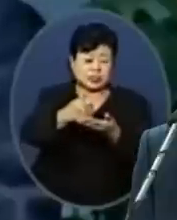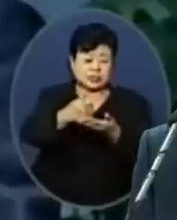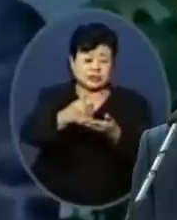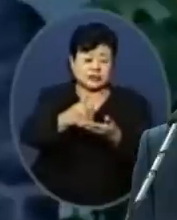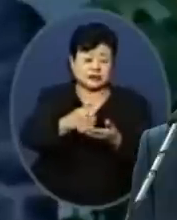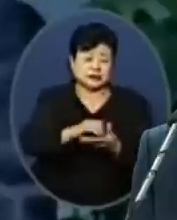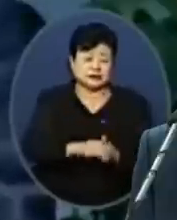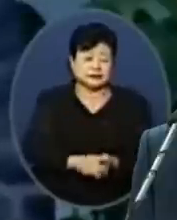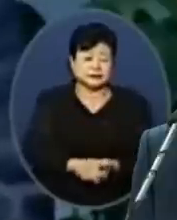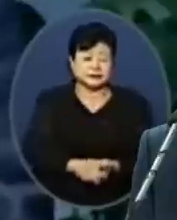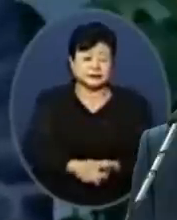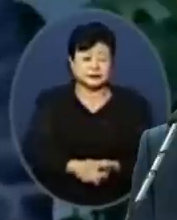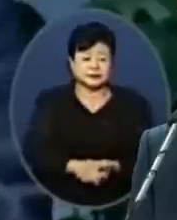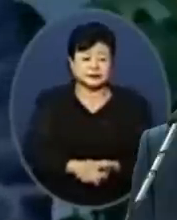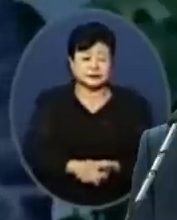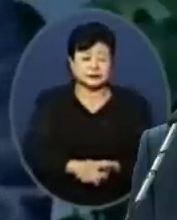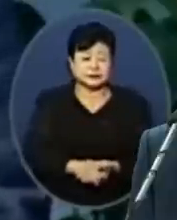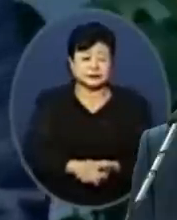없을 정도였다.